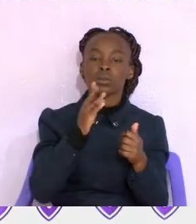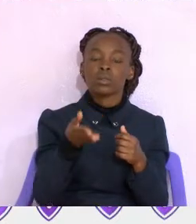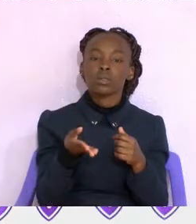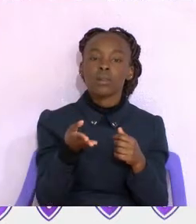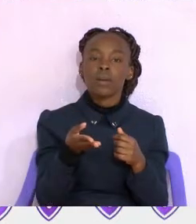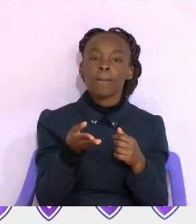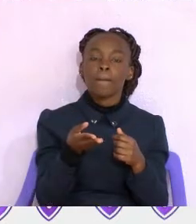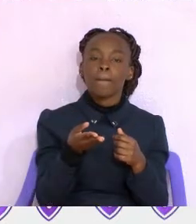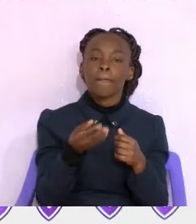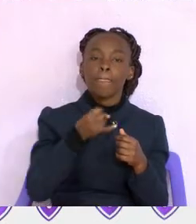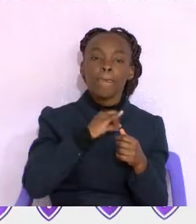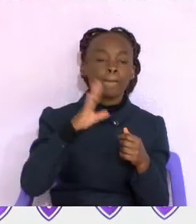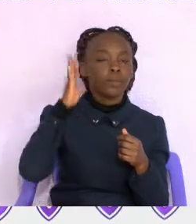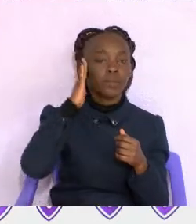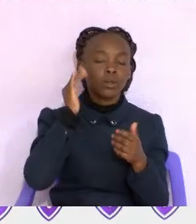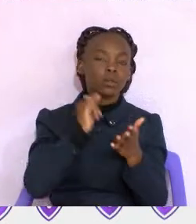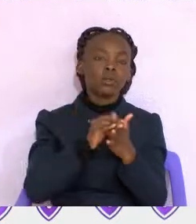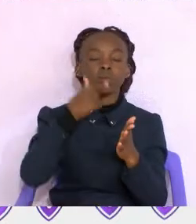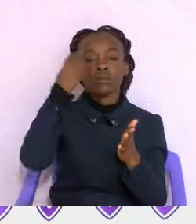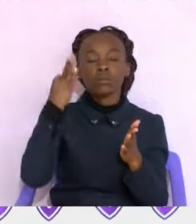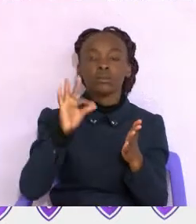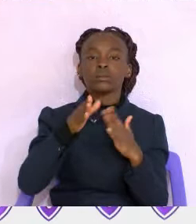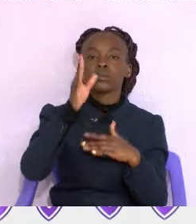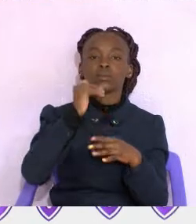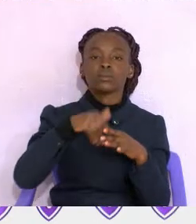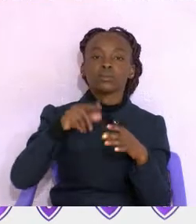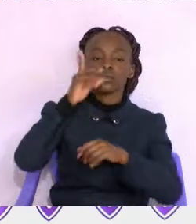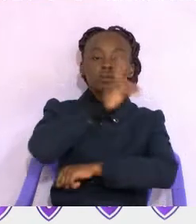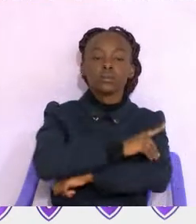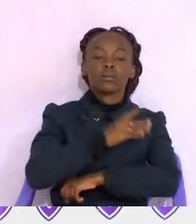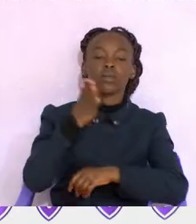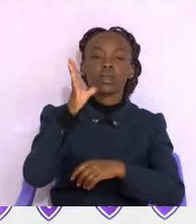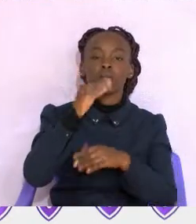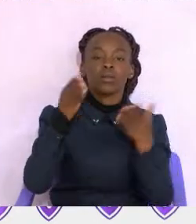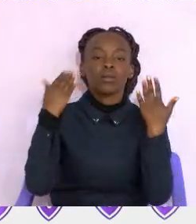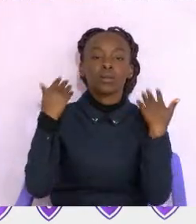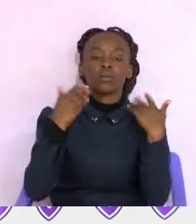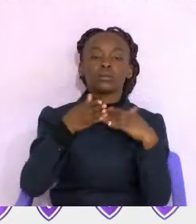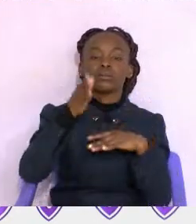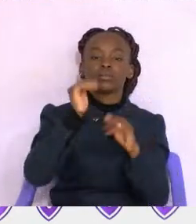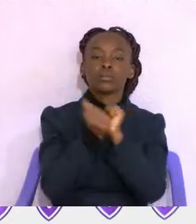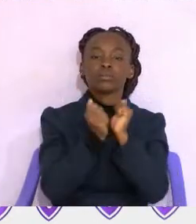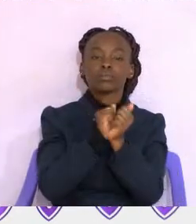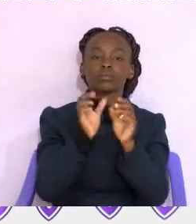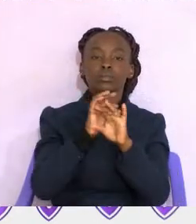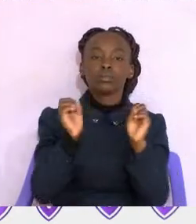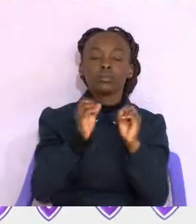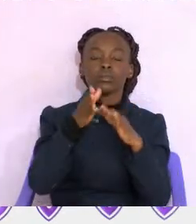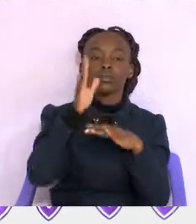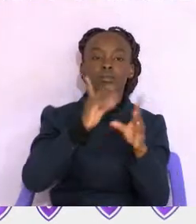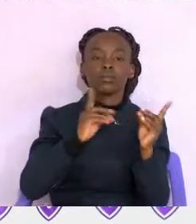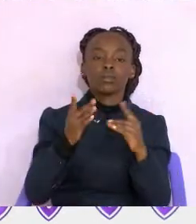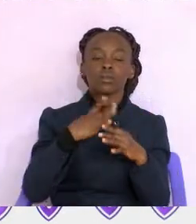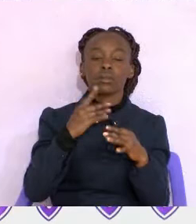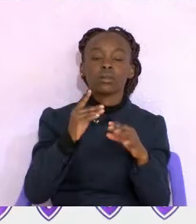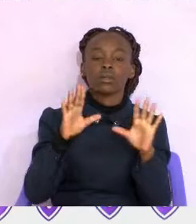mahali pale. Na ninajua kwa sababu Mungu yeye ni jana leo na hata milele. Wapendwa, Mungu bado hajabadilika. Mungu bado atatenda kama